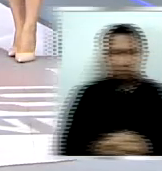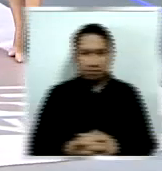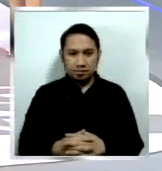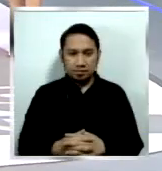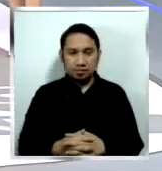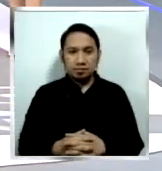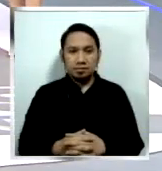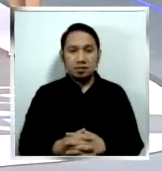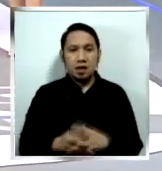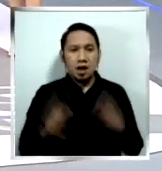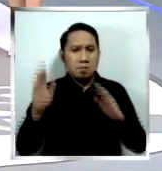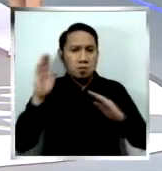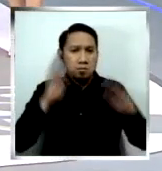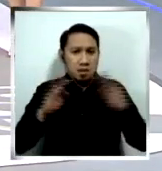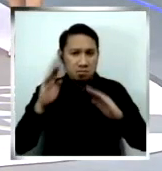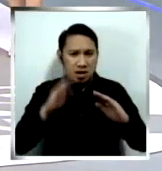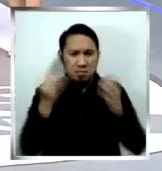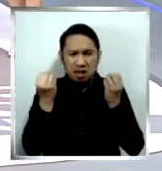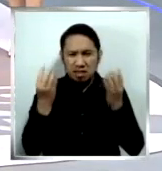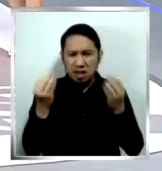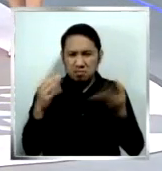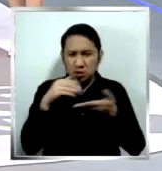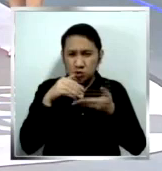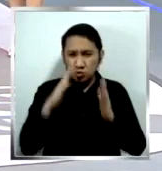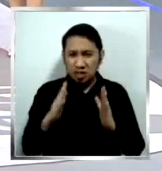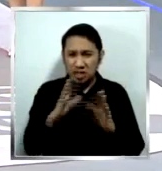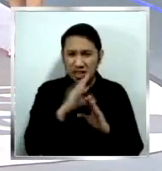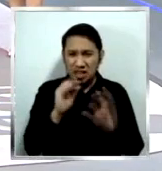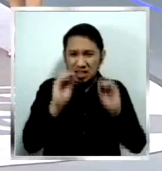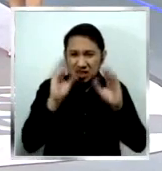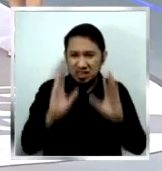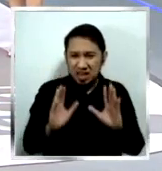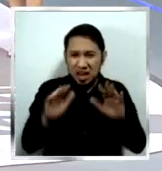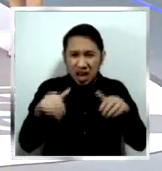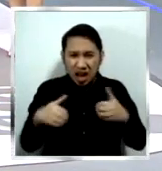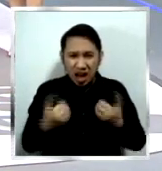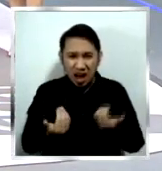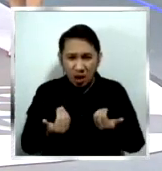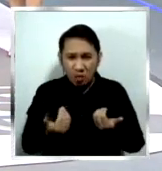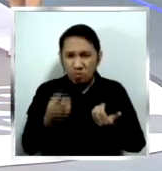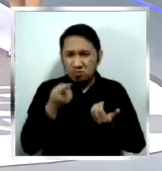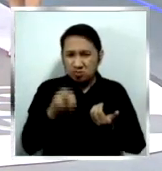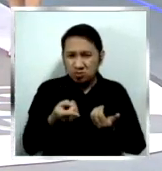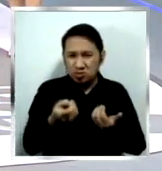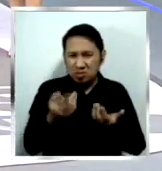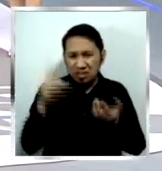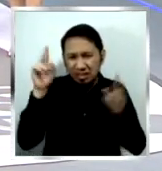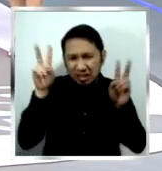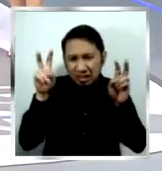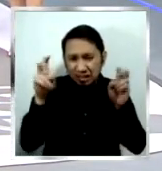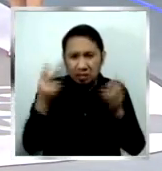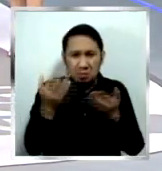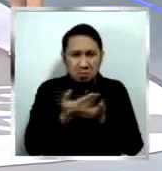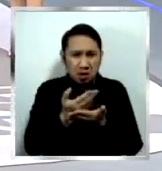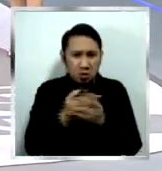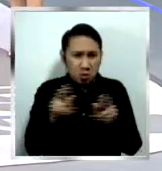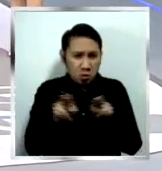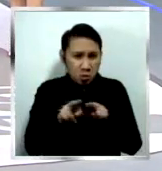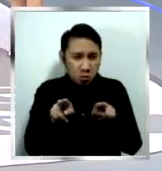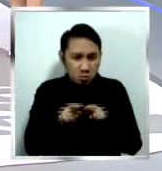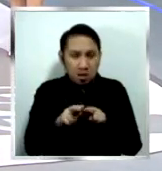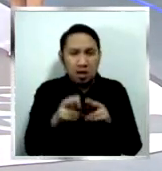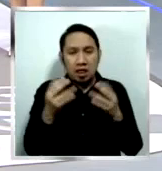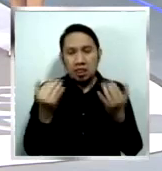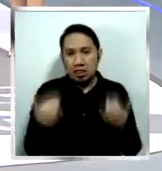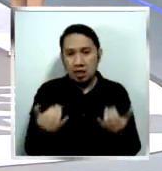Problema ng maraming estudyante at guro kung paano makakasabay sa new normal sa pasukan. Para makatulong, isang fundraiser na